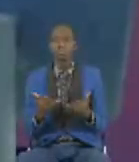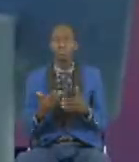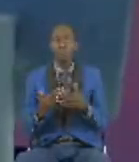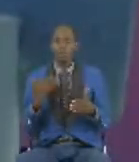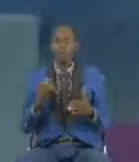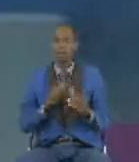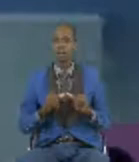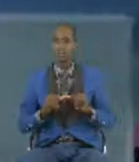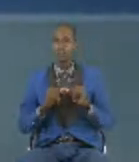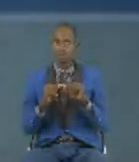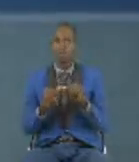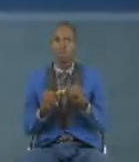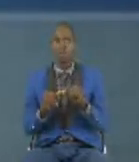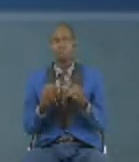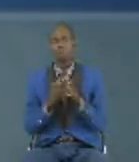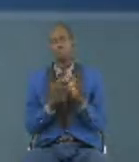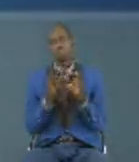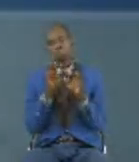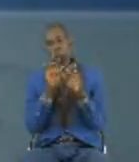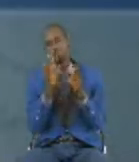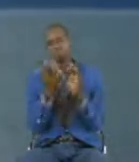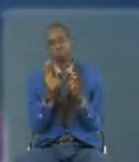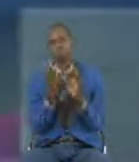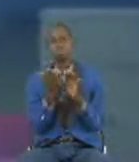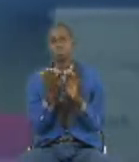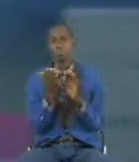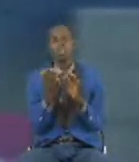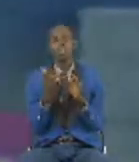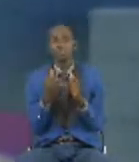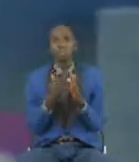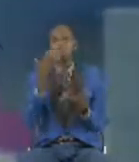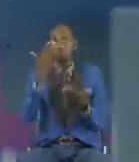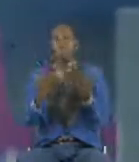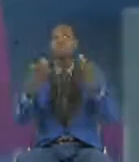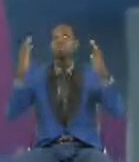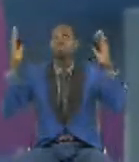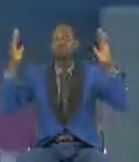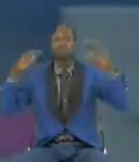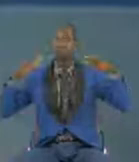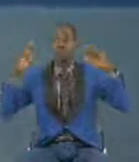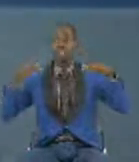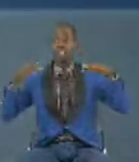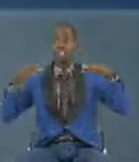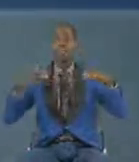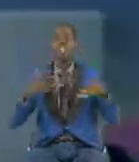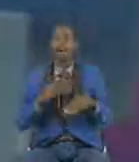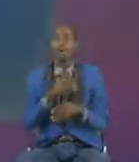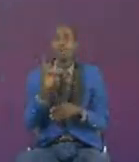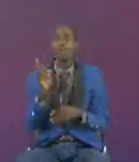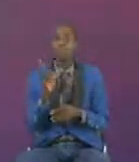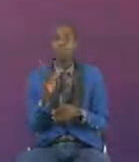Avant de continuer, il semble qu'il va pleuvoir. Et là où tu es,